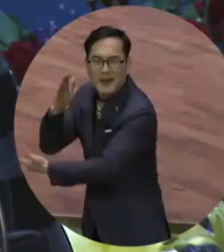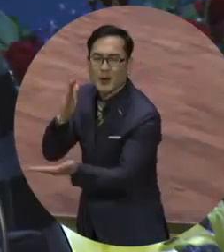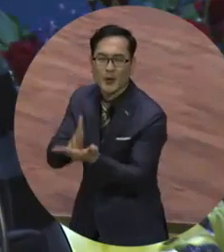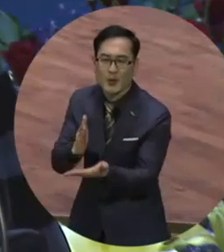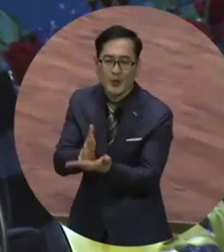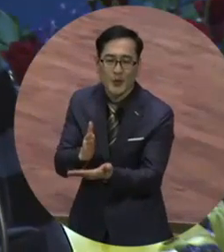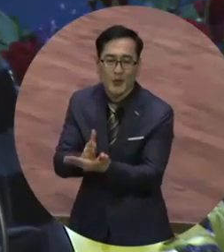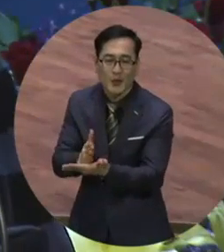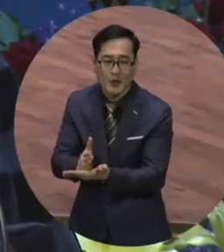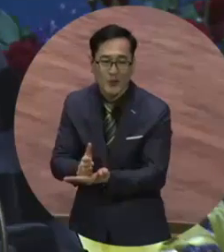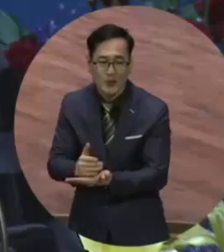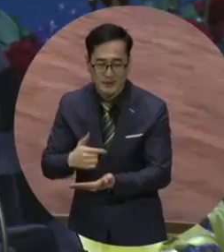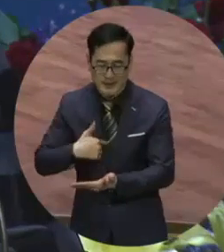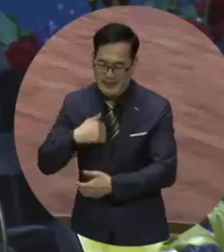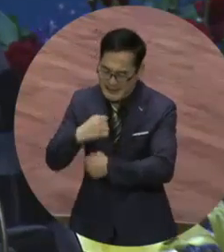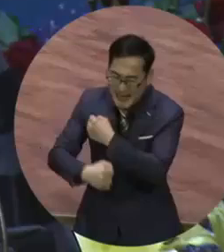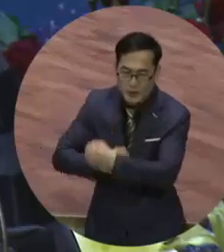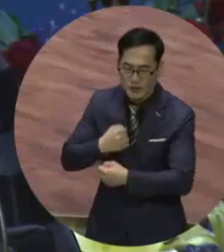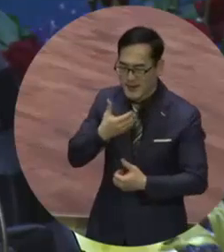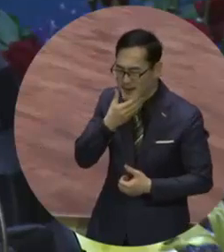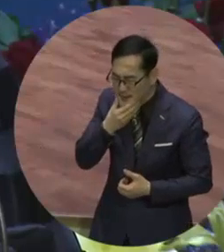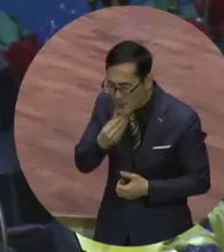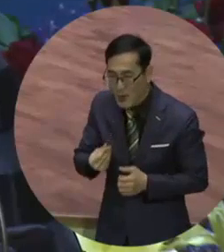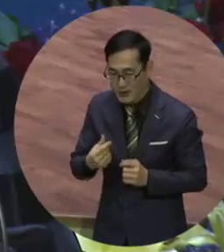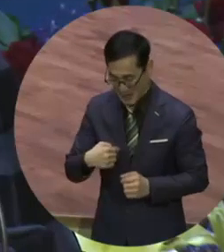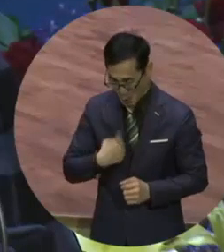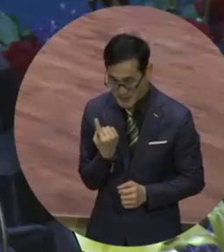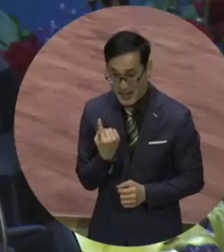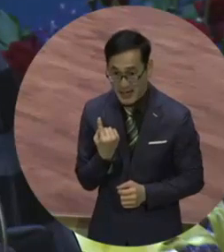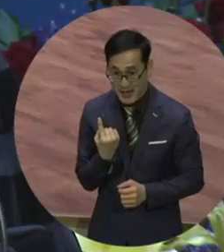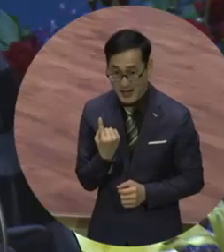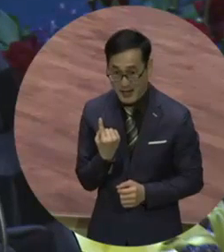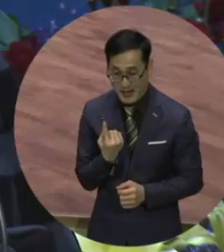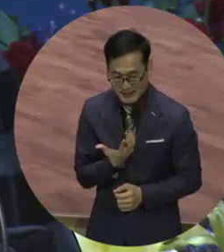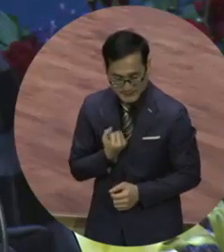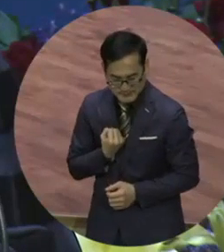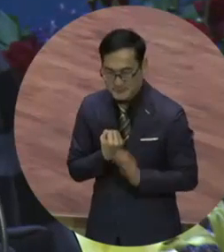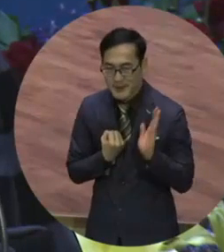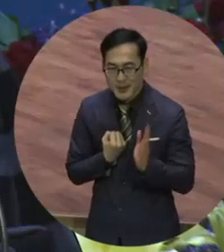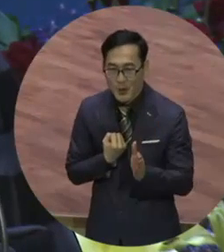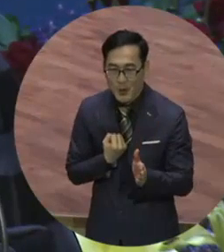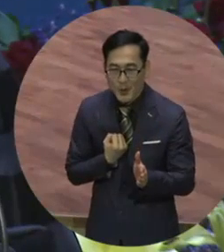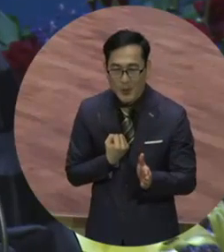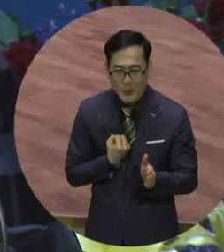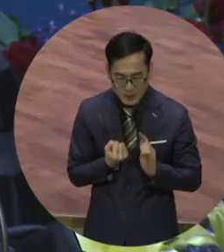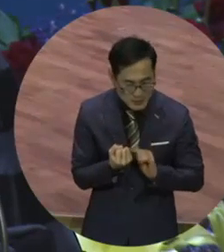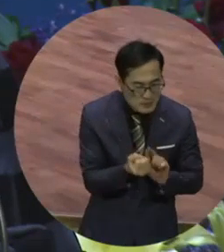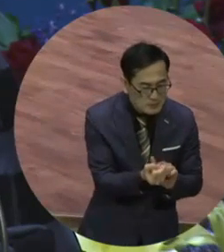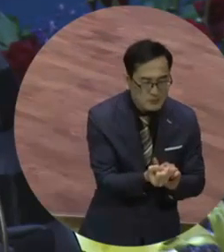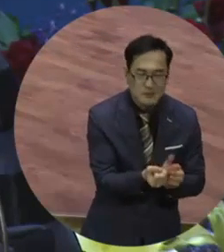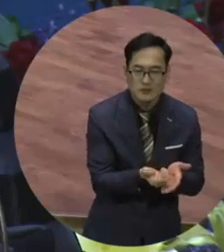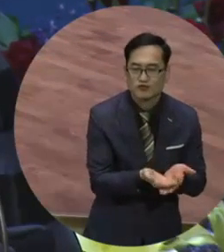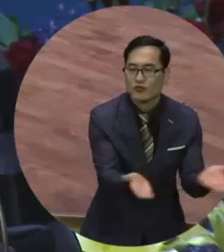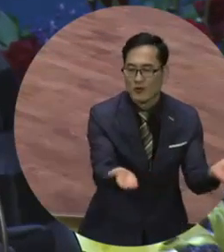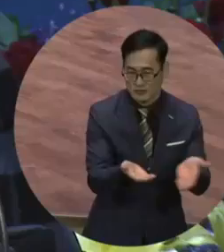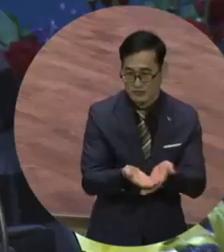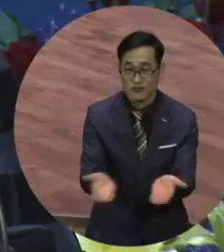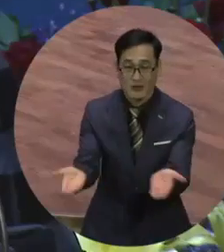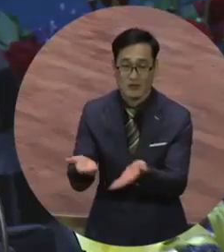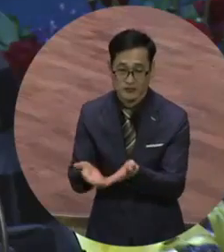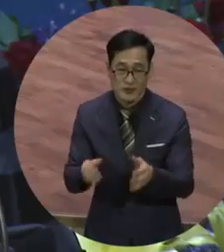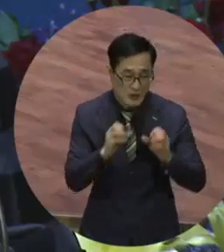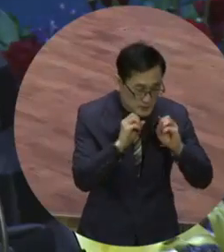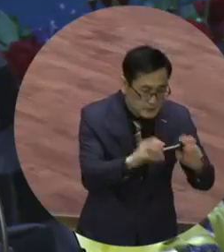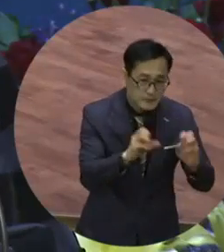자유, 이 해방, 이 참 누림을 나만 누리지 말고 다른 사람에게도 여러분의 참